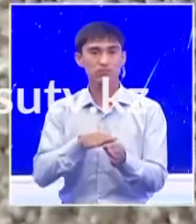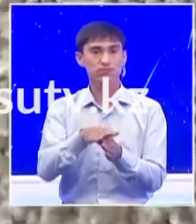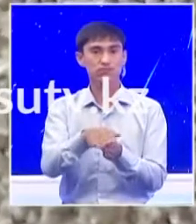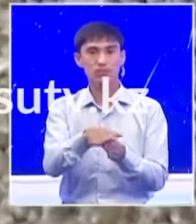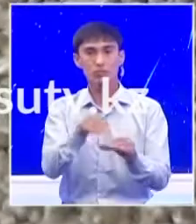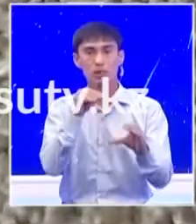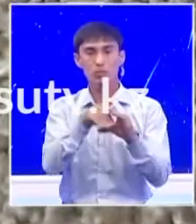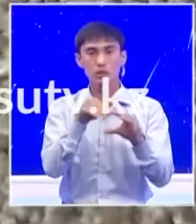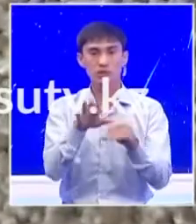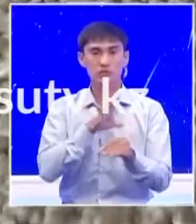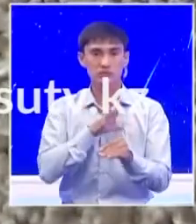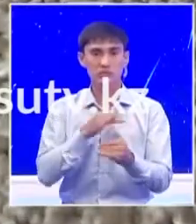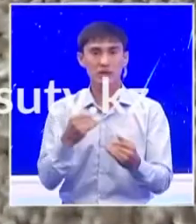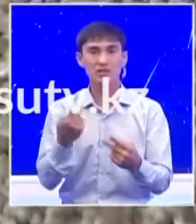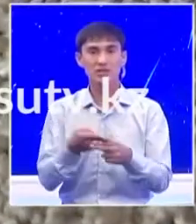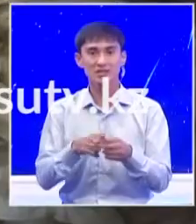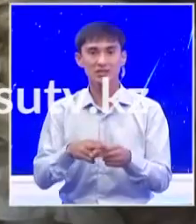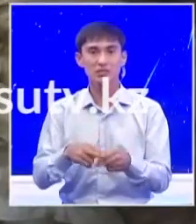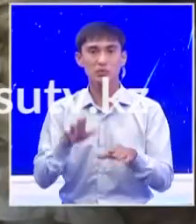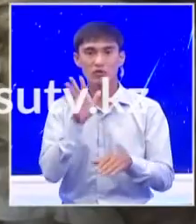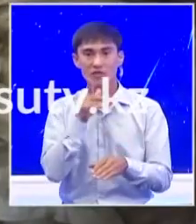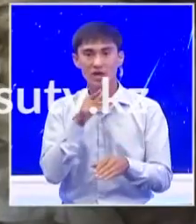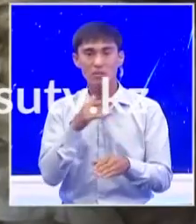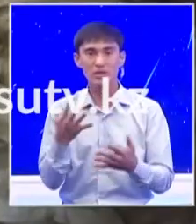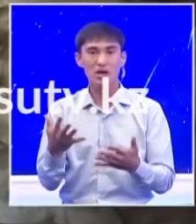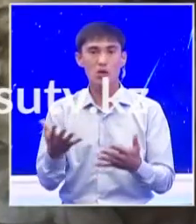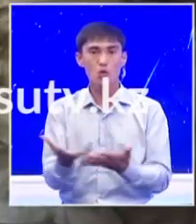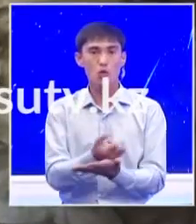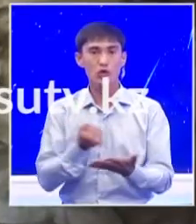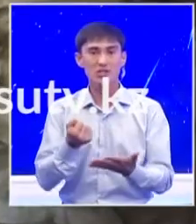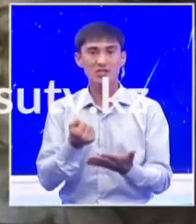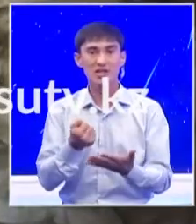свежеубранным зерном. А значит, пришло время к возделыванию не менее урожайной озимой пшеницы.